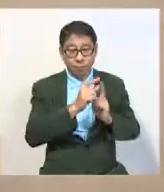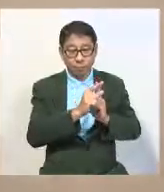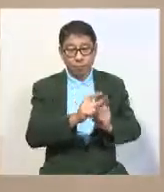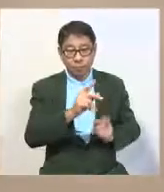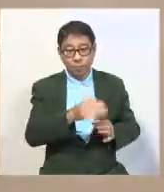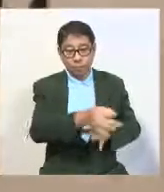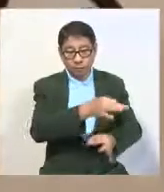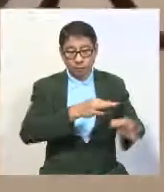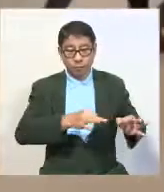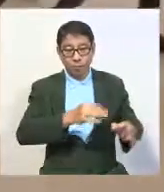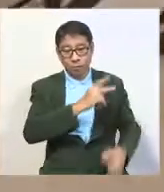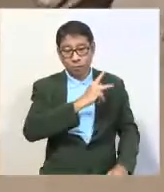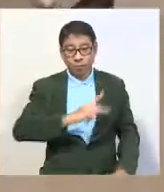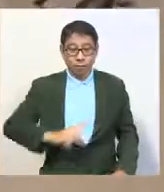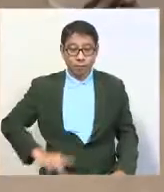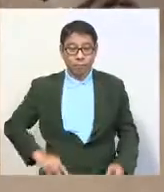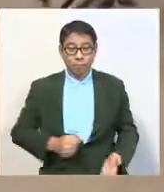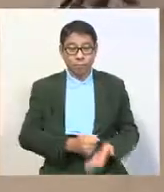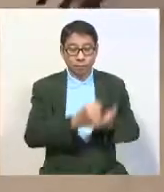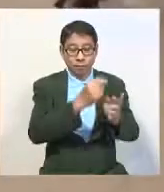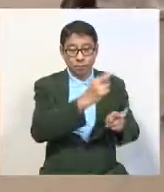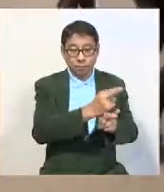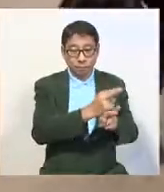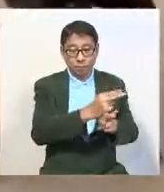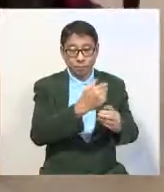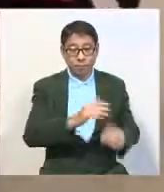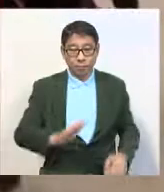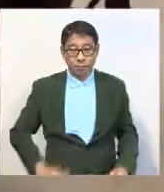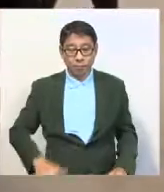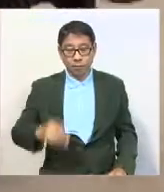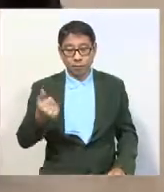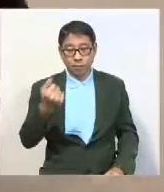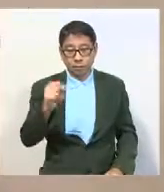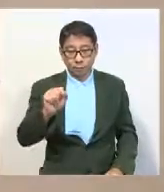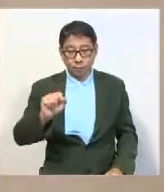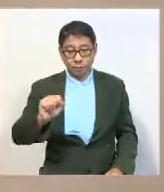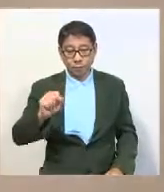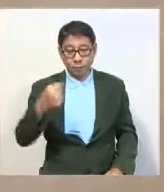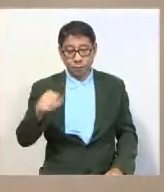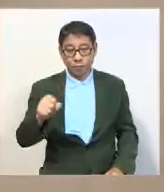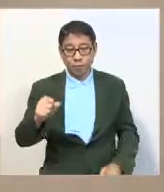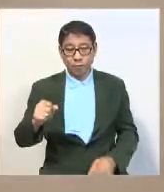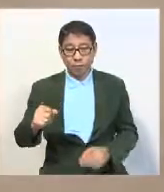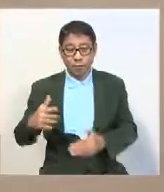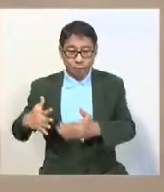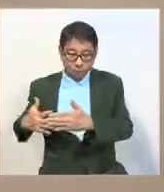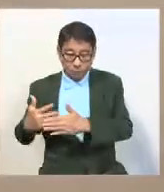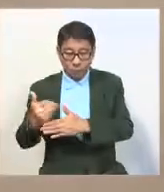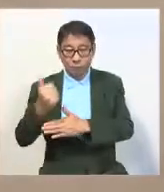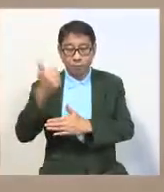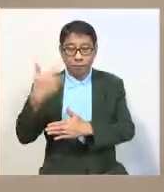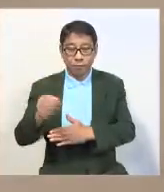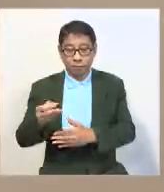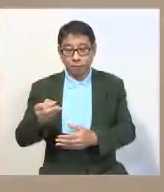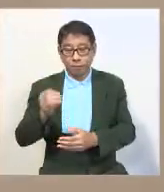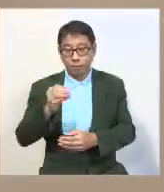ให้ผู้แทนพระองค์ช่วยเหลือทำการรักษาขณะนี้ถูกสุนัข10ตัวมีอาการพ้นขีดอันตรายและปลอดภัยแล้ว